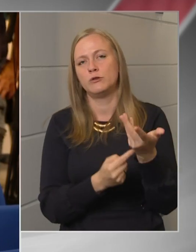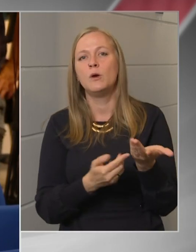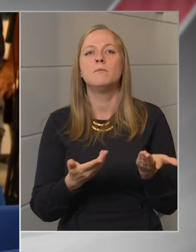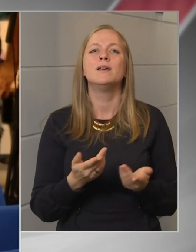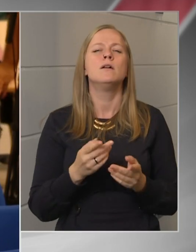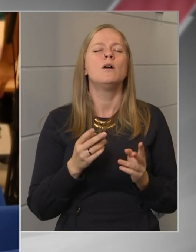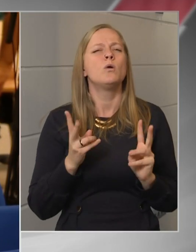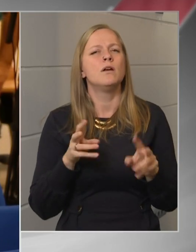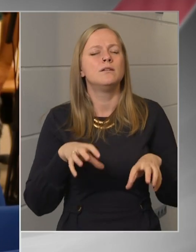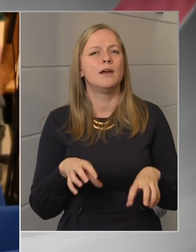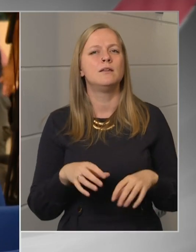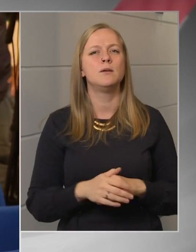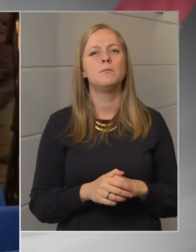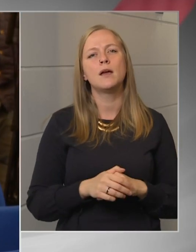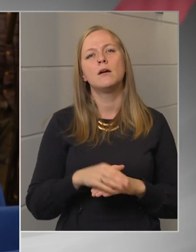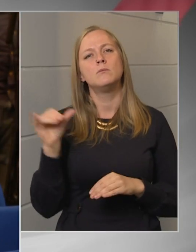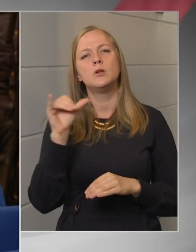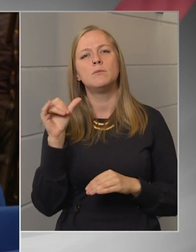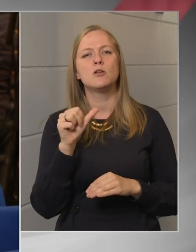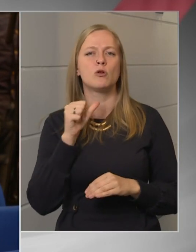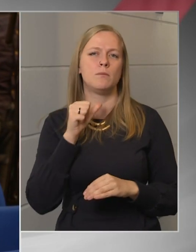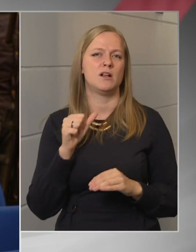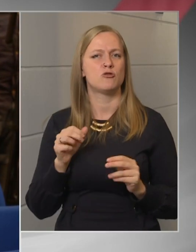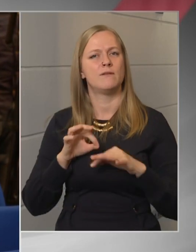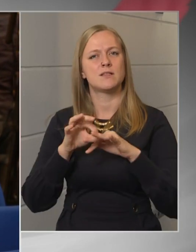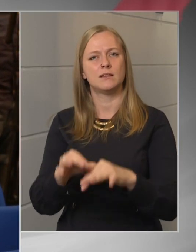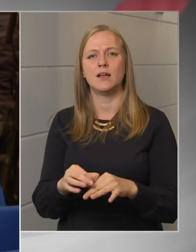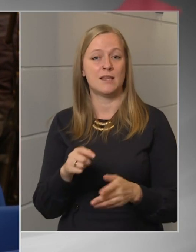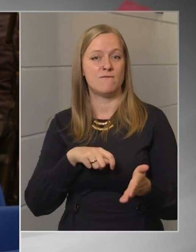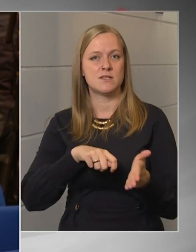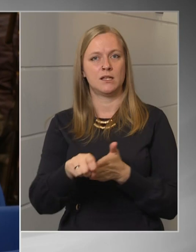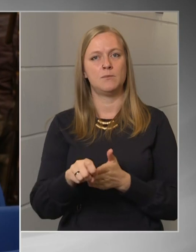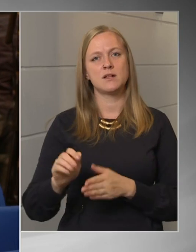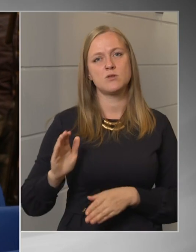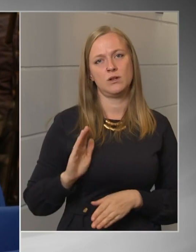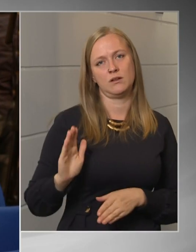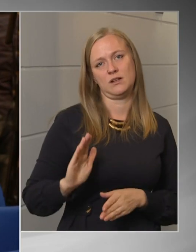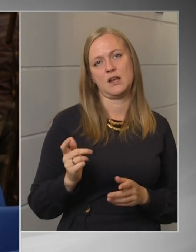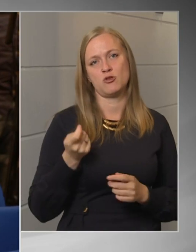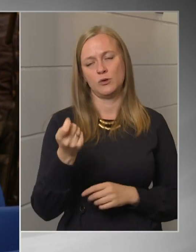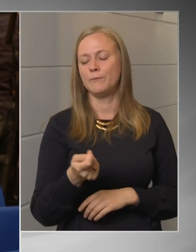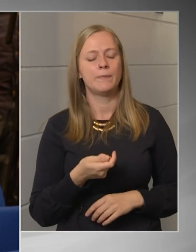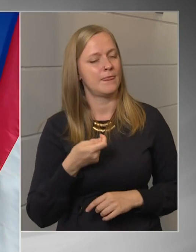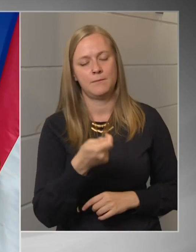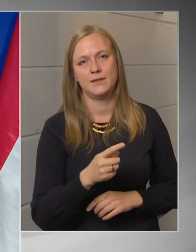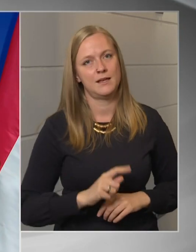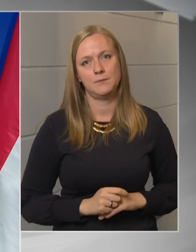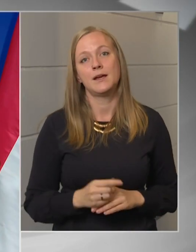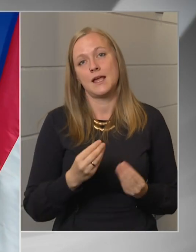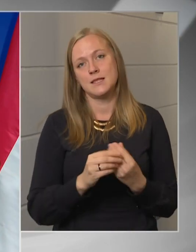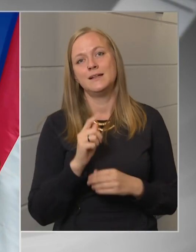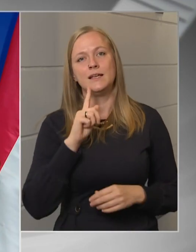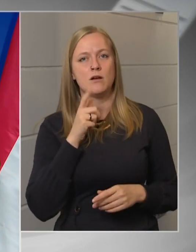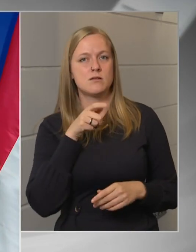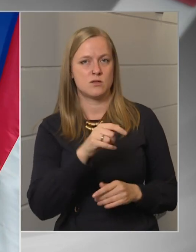teheti meg Budapest globalista vezetése, hogy nem fizeti meg a szolidaritási adót? Nem teheti meg, ezért inkasszájuk is, és